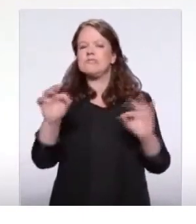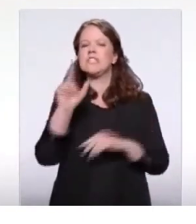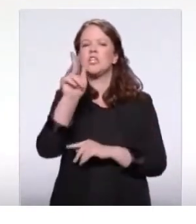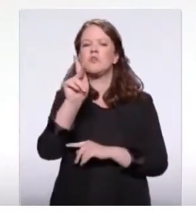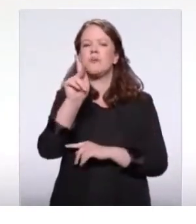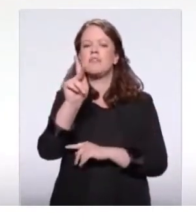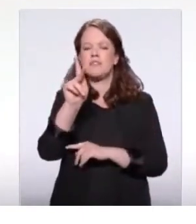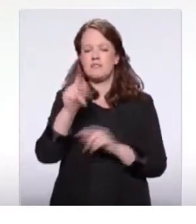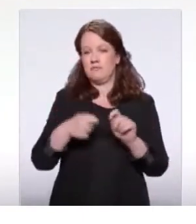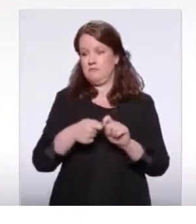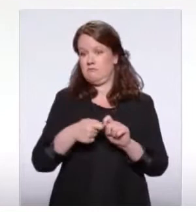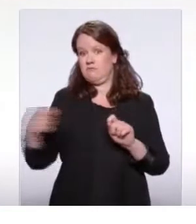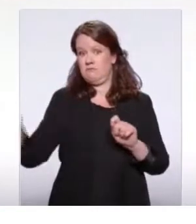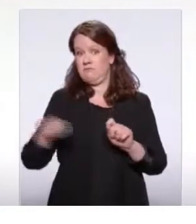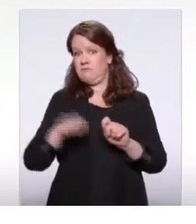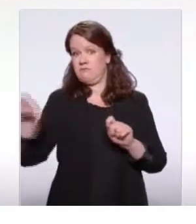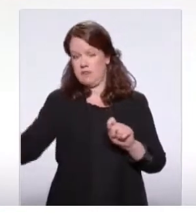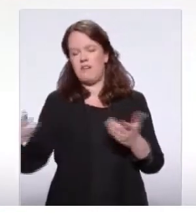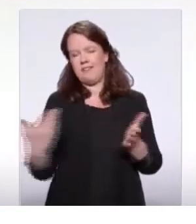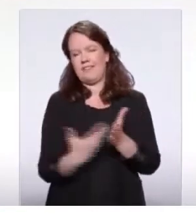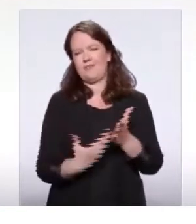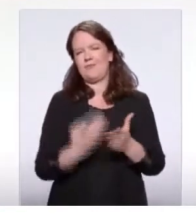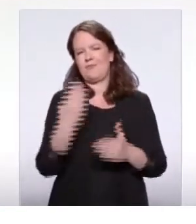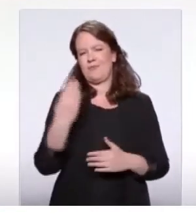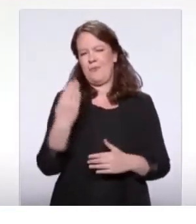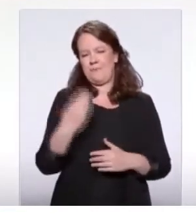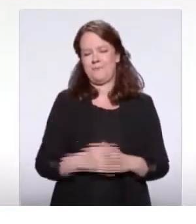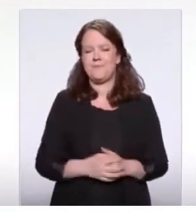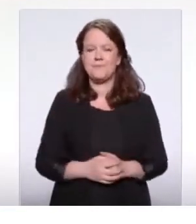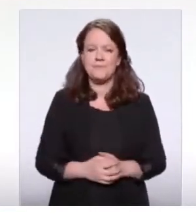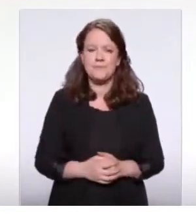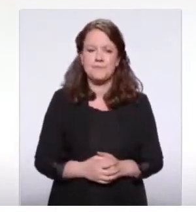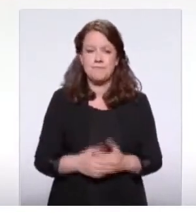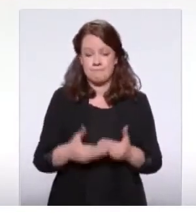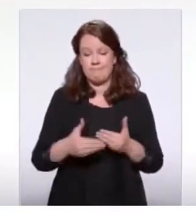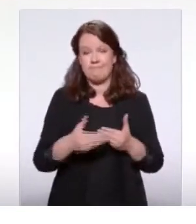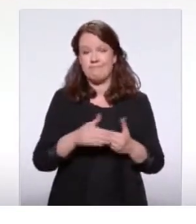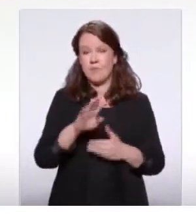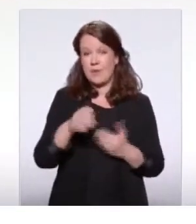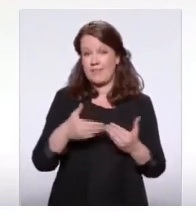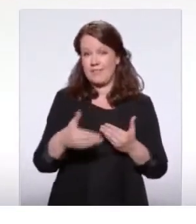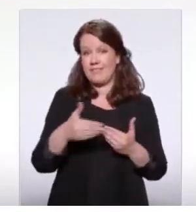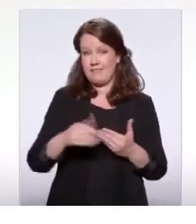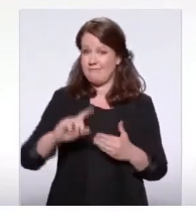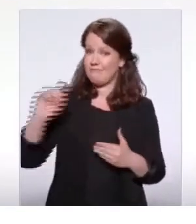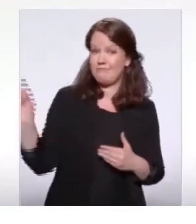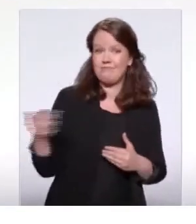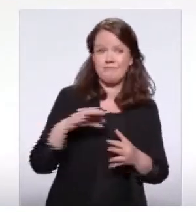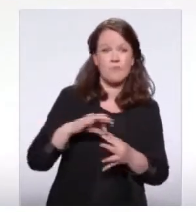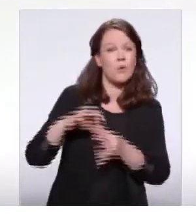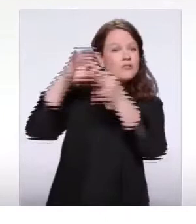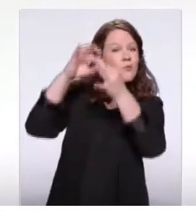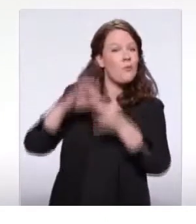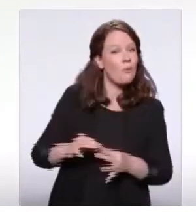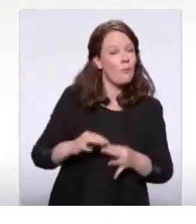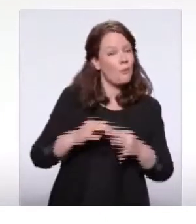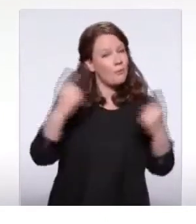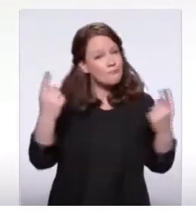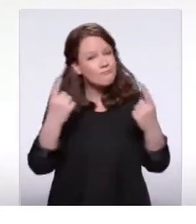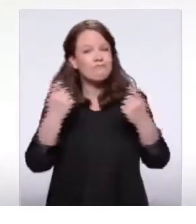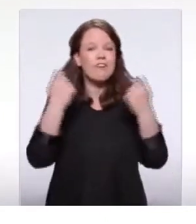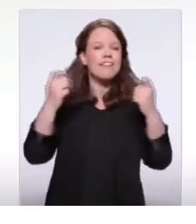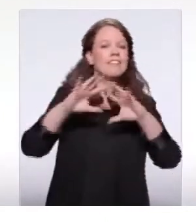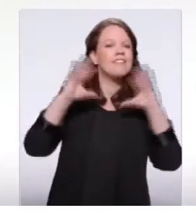période, qui est marquée par de nombreuses fêtes religieuses, je sais aussi pouvoir compter sur vous afin